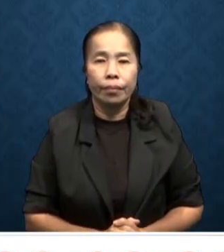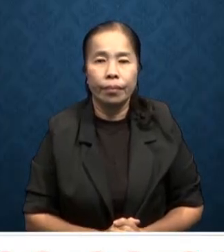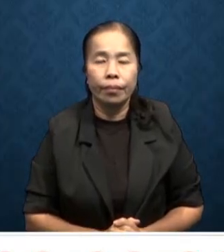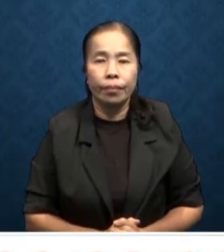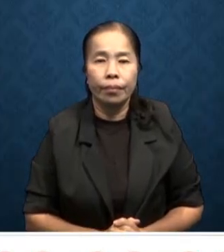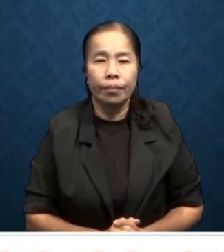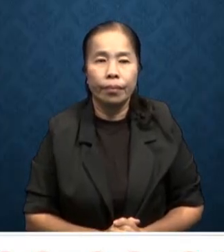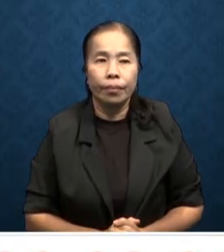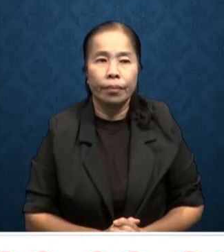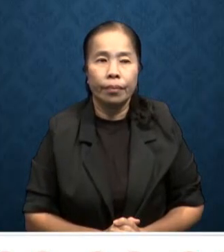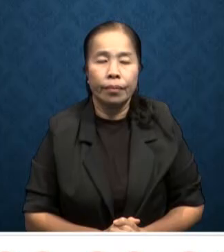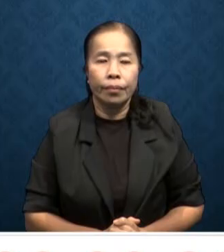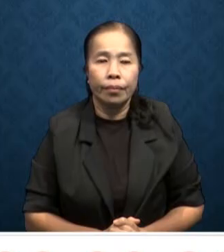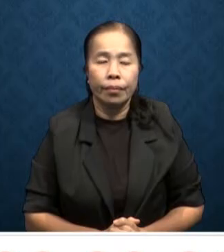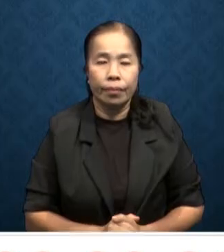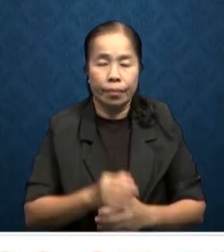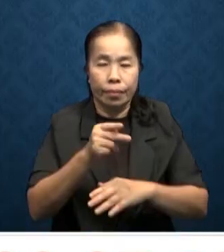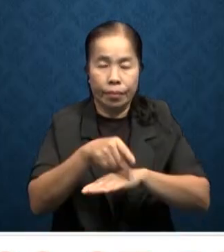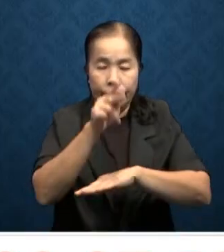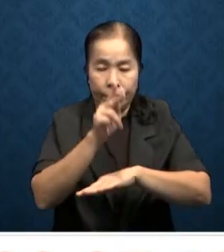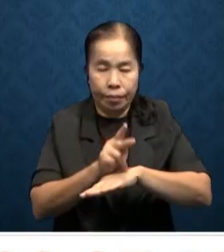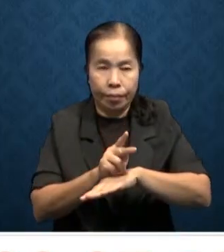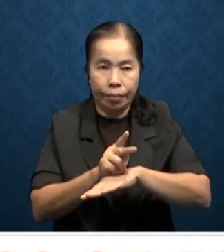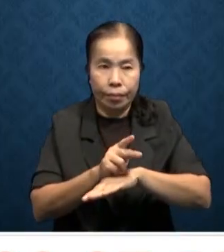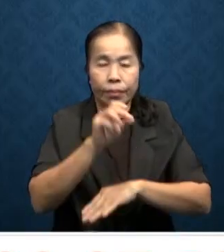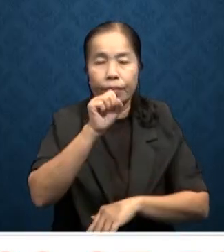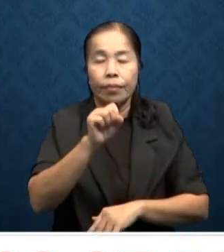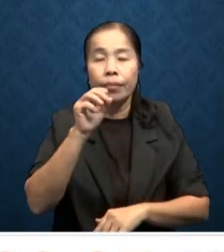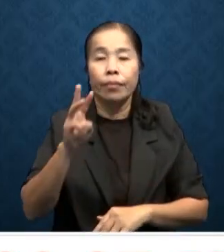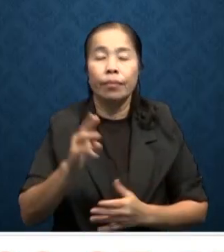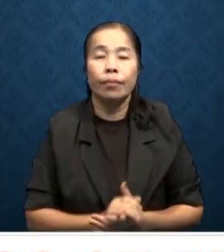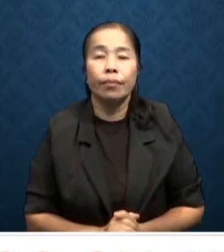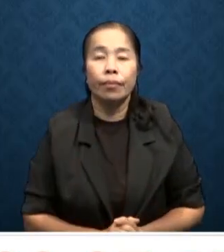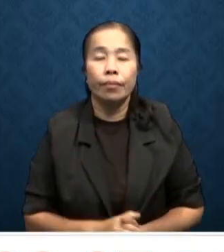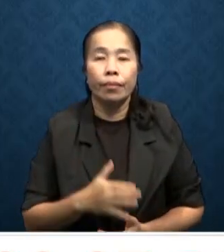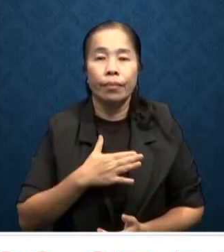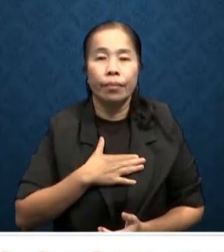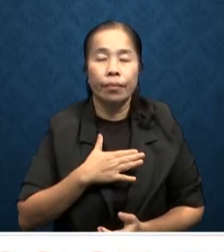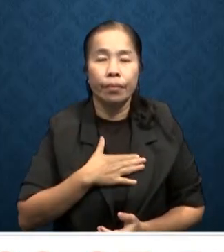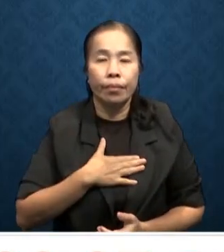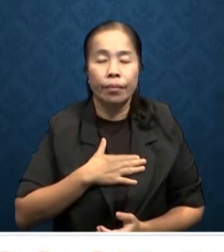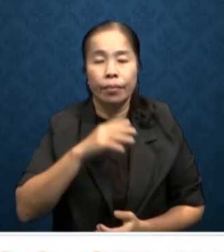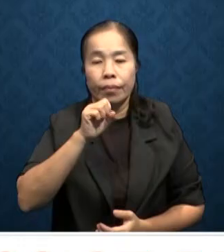ครับกราบเรียนท่านประธานวุฒิสภาที่เคารพดิฉันวราพัฒน์ไพ